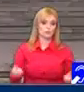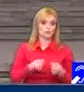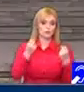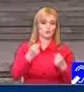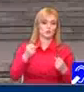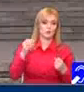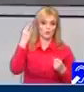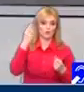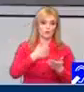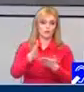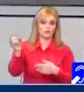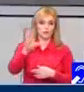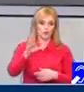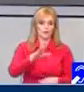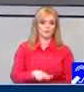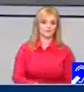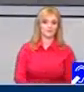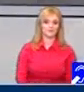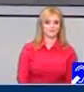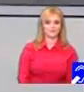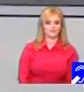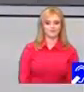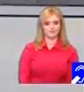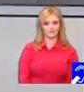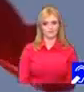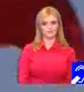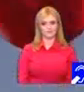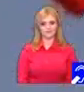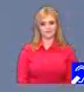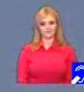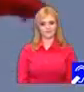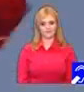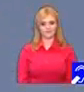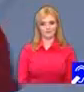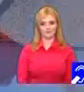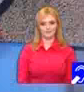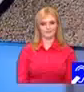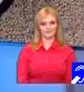susțină parcursul european al Republicii Moldova. Mai frumos dintr-o parte.